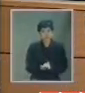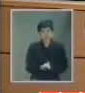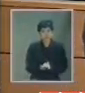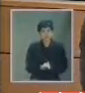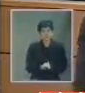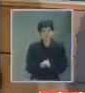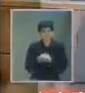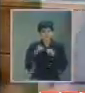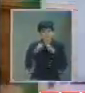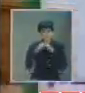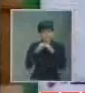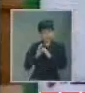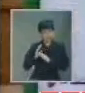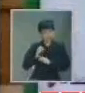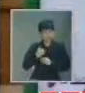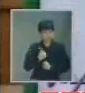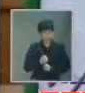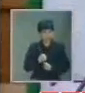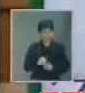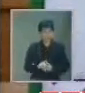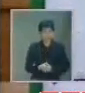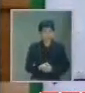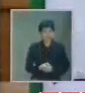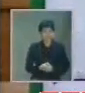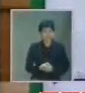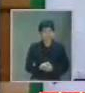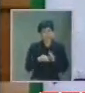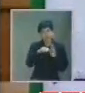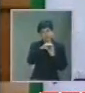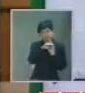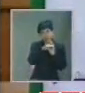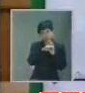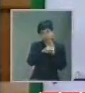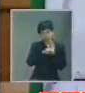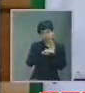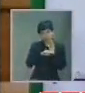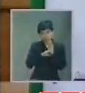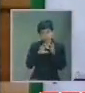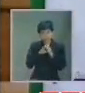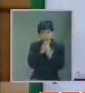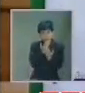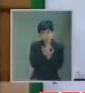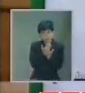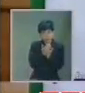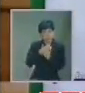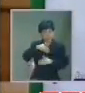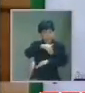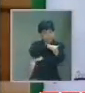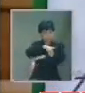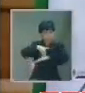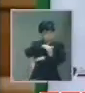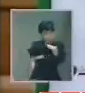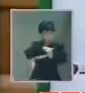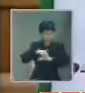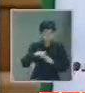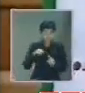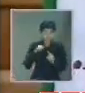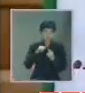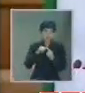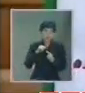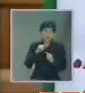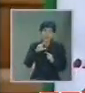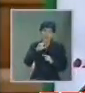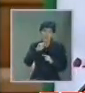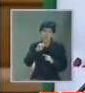พรรคประชาธิปัตย์รายละเอียดประกอบงบการเงินเมื่อ31